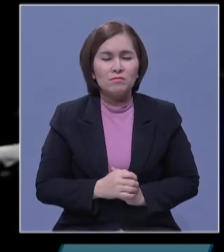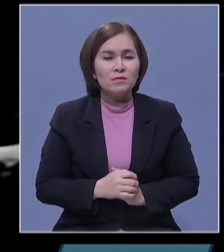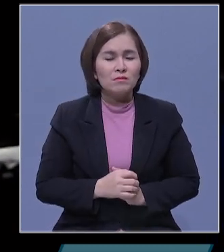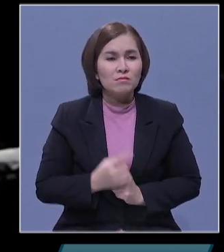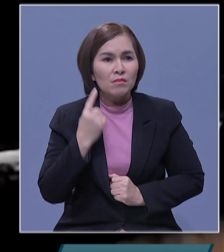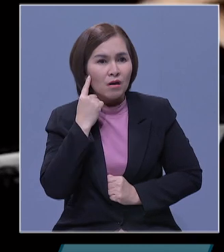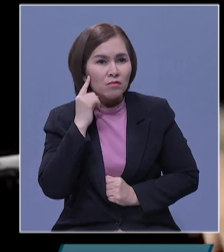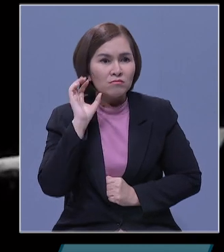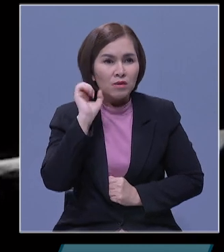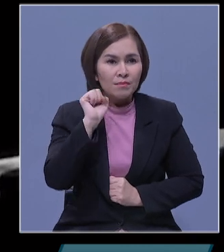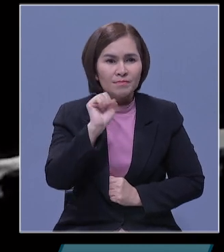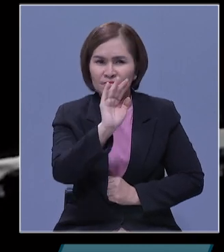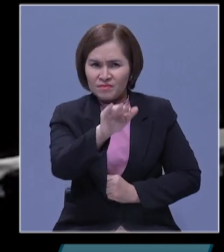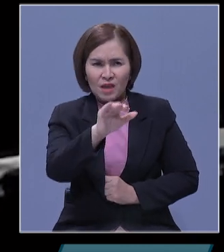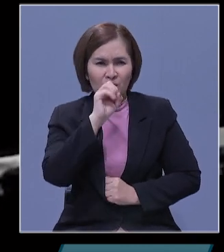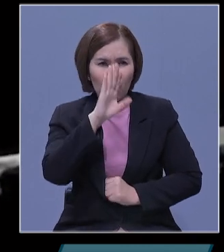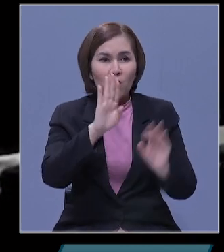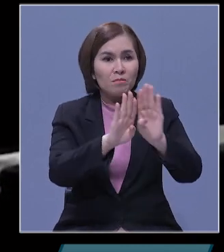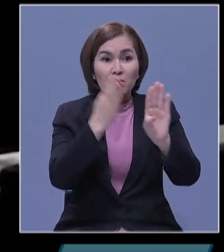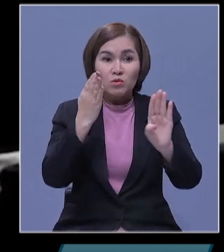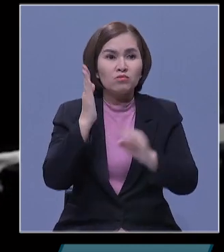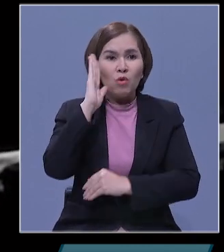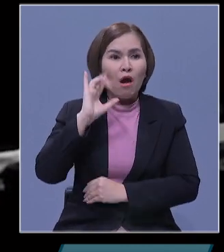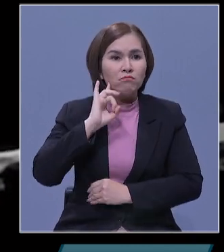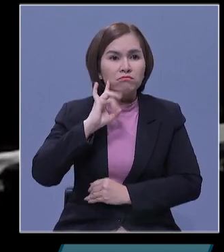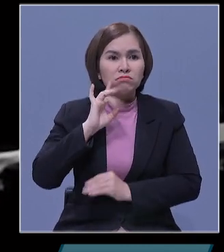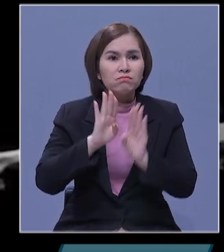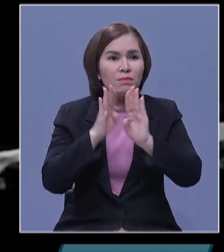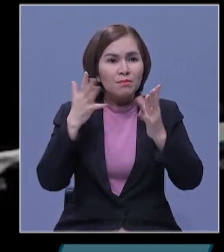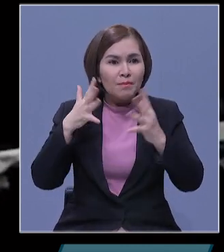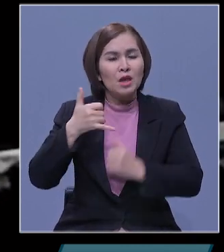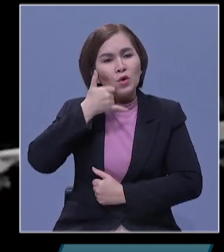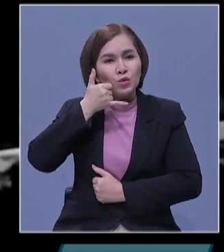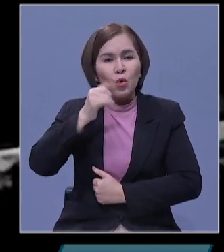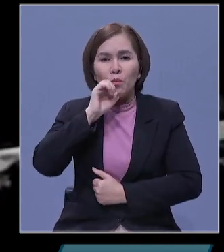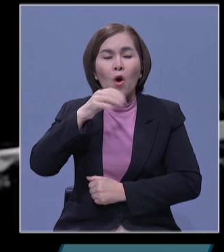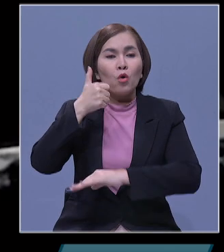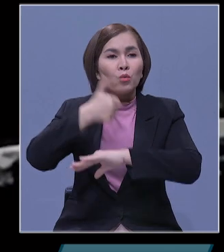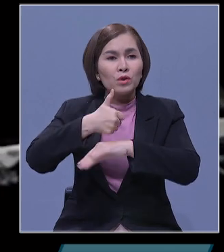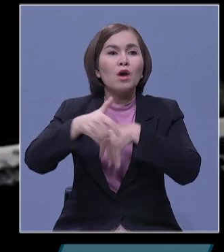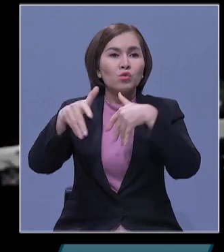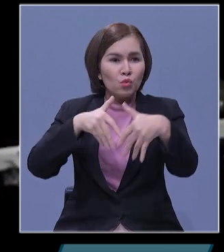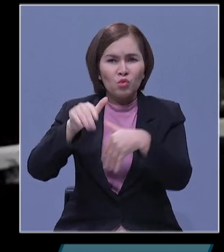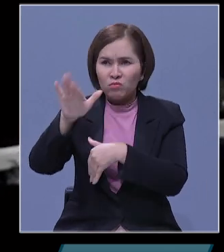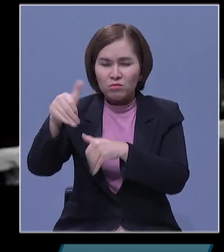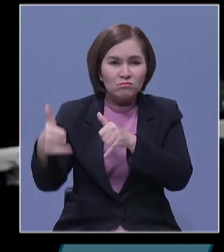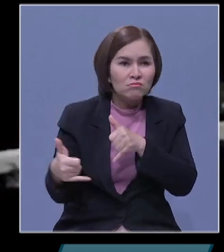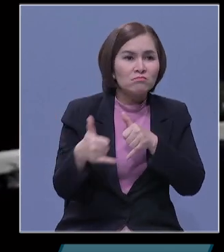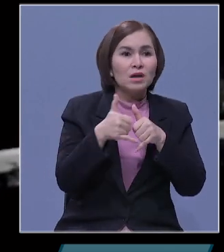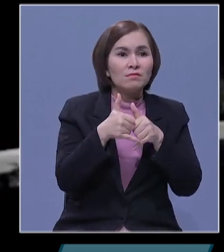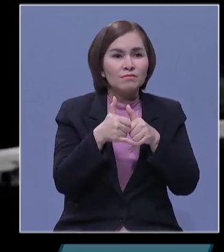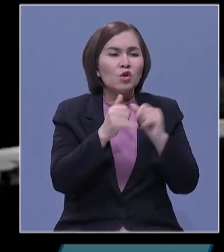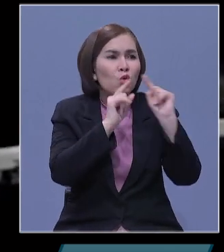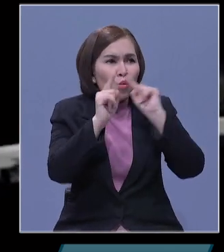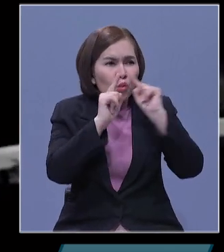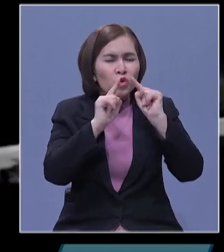ยินเลยเข้าไปบอกให้เปิดประตูแต่เ้าไม่เปิดผมเลยโทรแจ้งผู้ใหญ่บ้านอ๋อโทรแจ้งผู้ใหญ่บ้านแล้วผู้ใหญ่บ้านเ้ามามัน